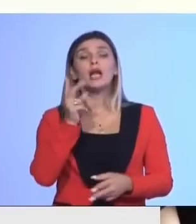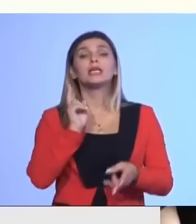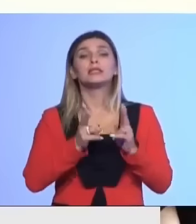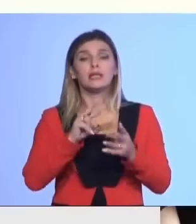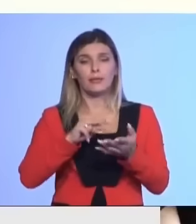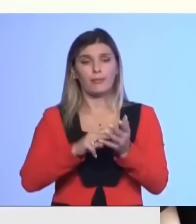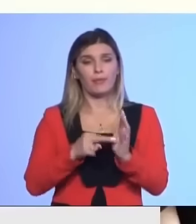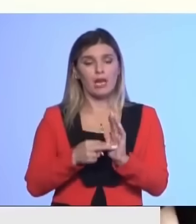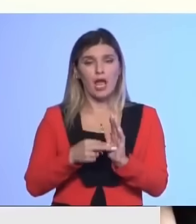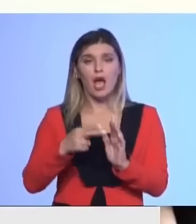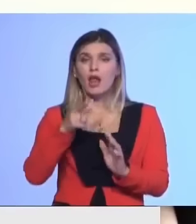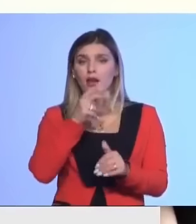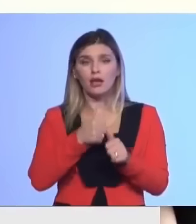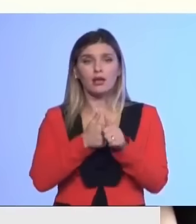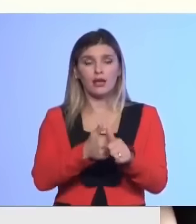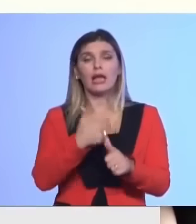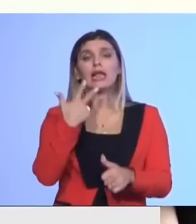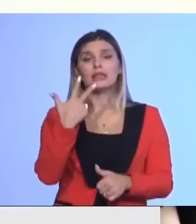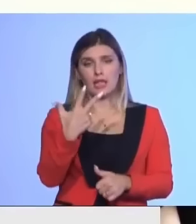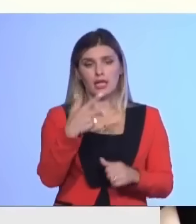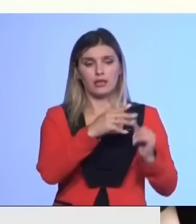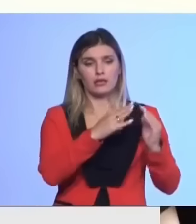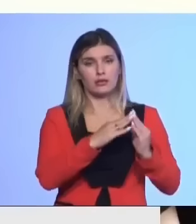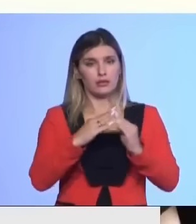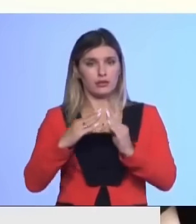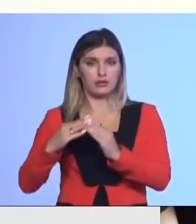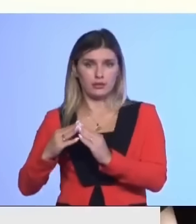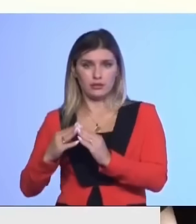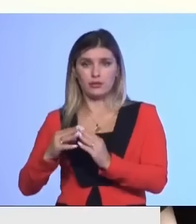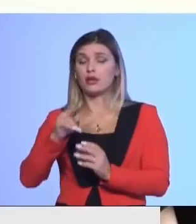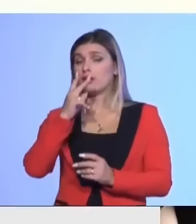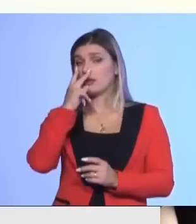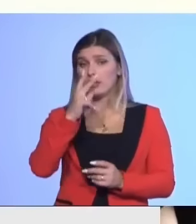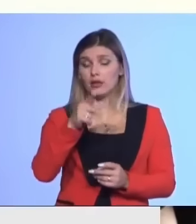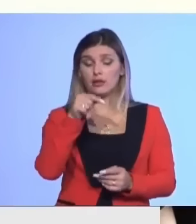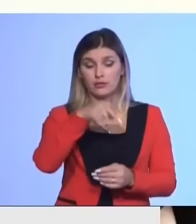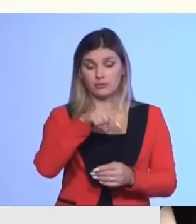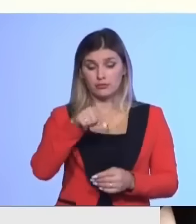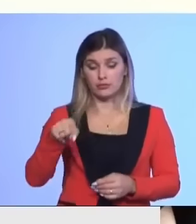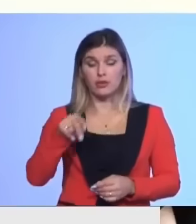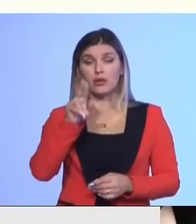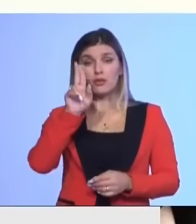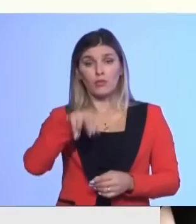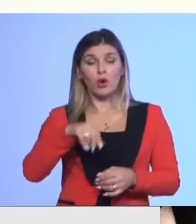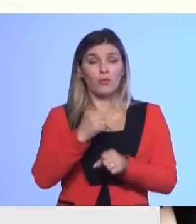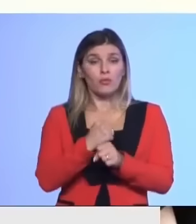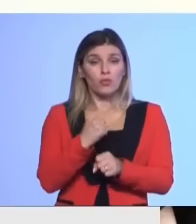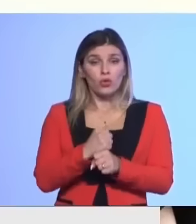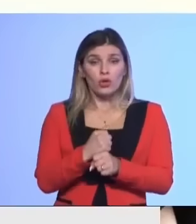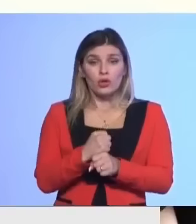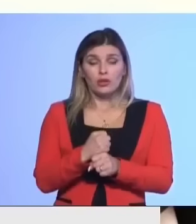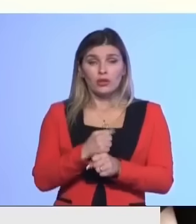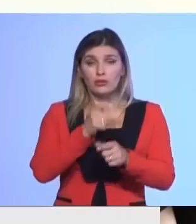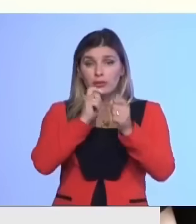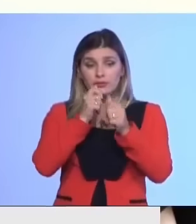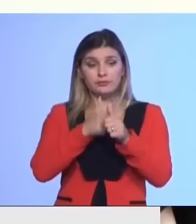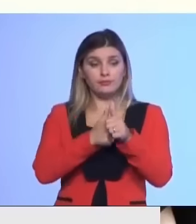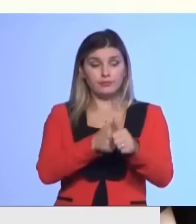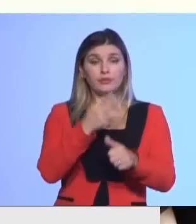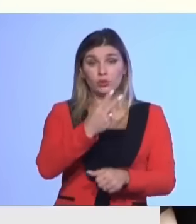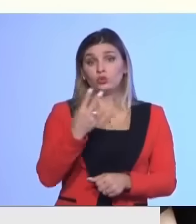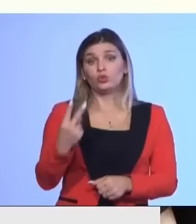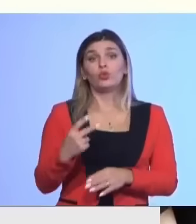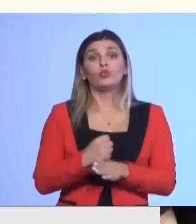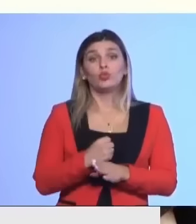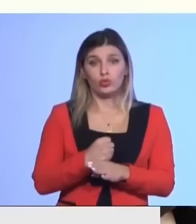hartimi projektit zbatues për këto tri kulla. Nëse marim parasysh që zbatimi i kontratës është 22